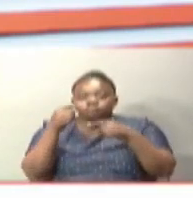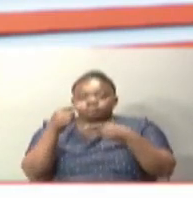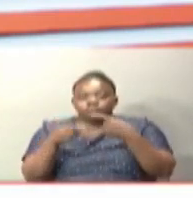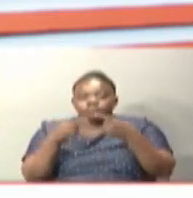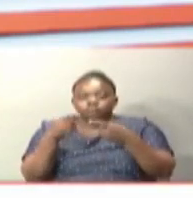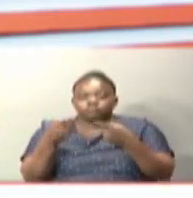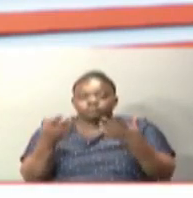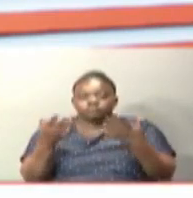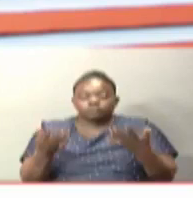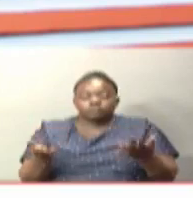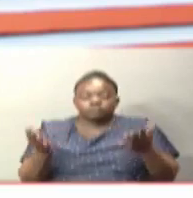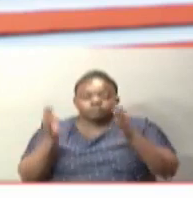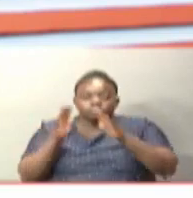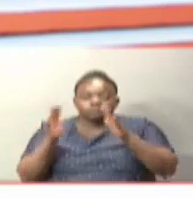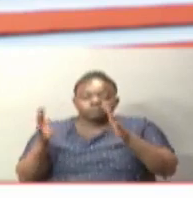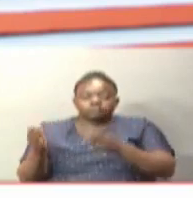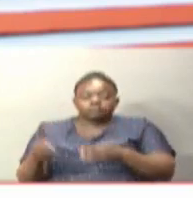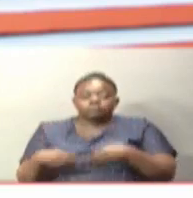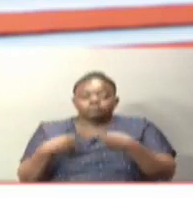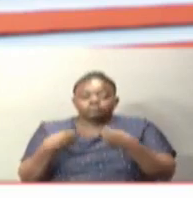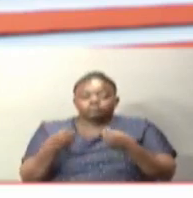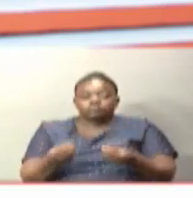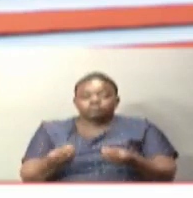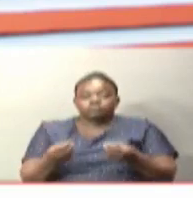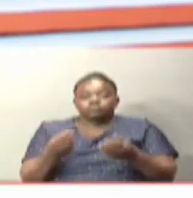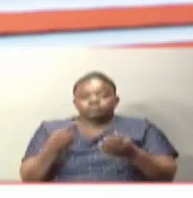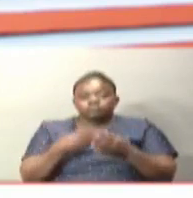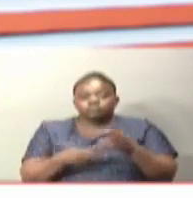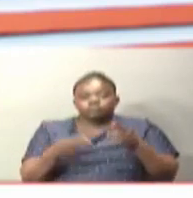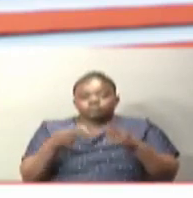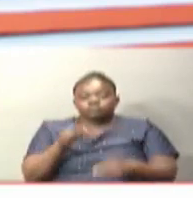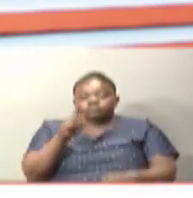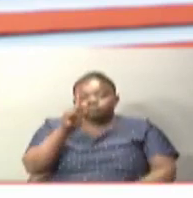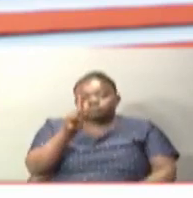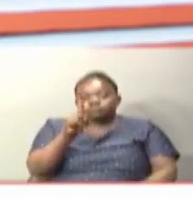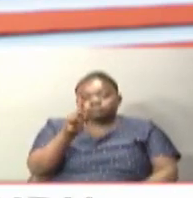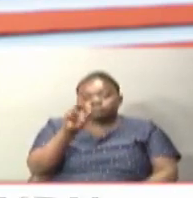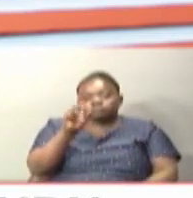maaso n'okujaguza. Tukuleetedde ekibadde kasangati.